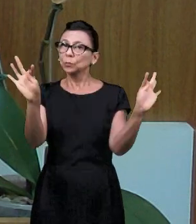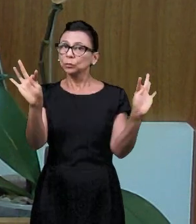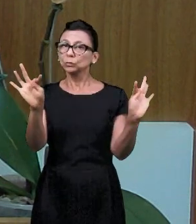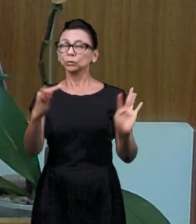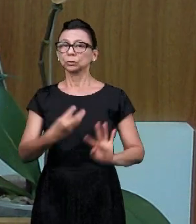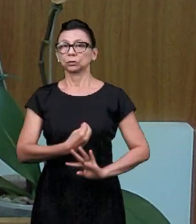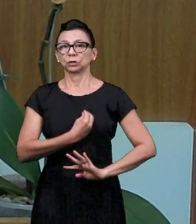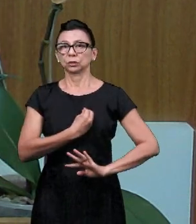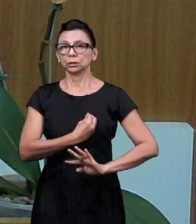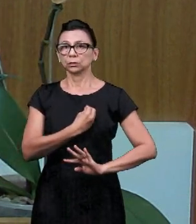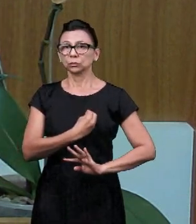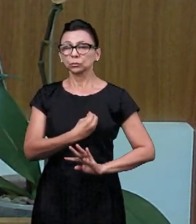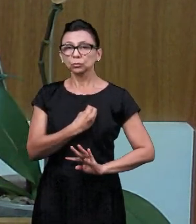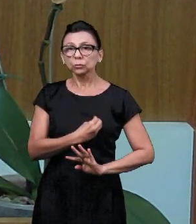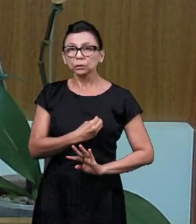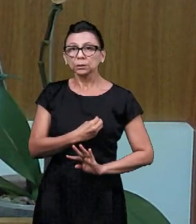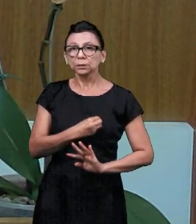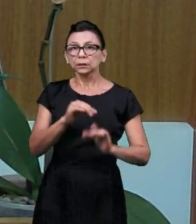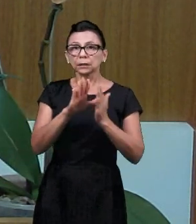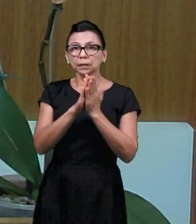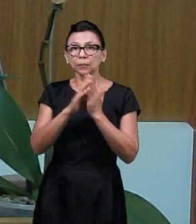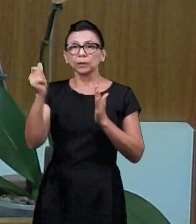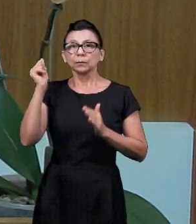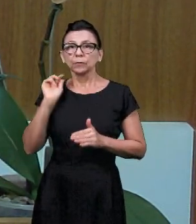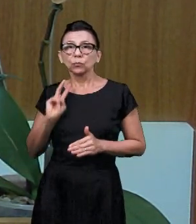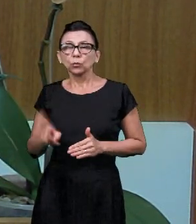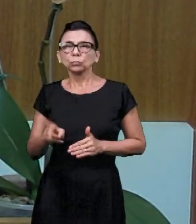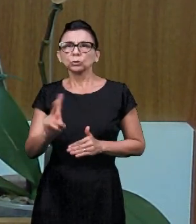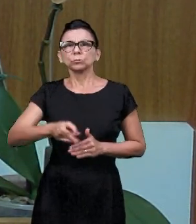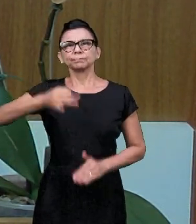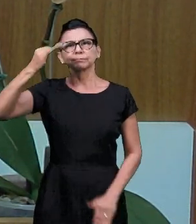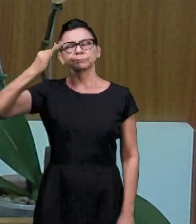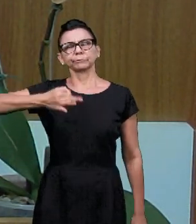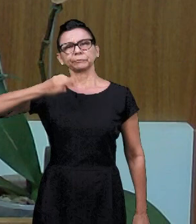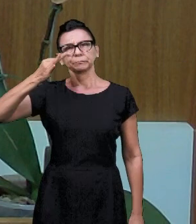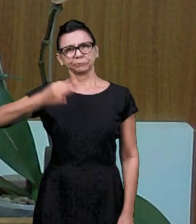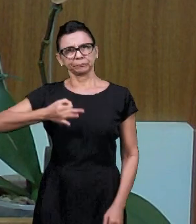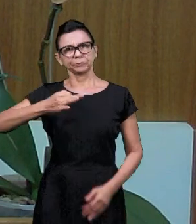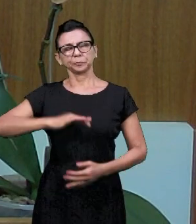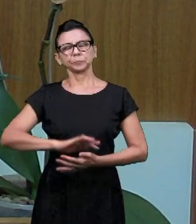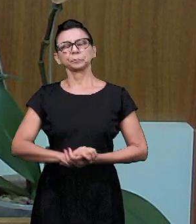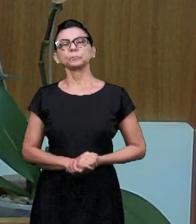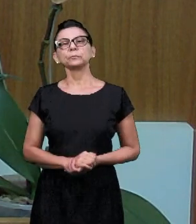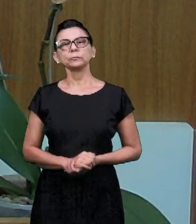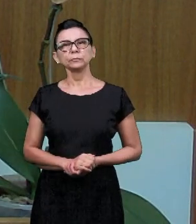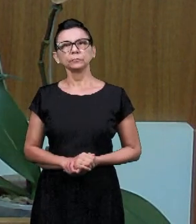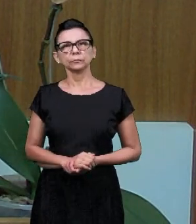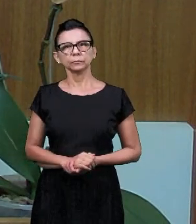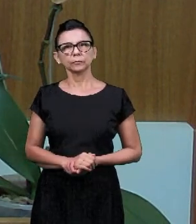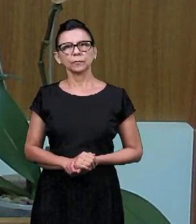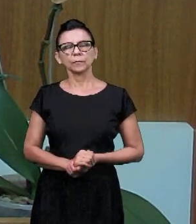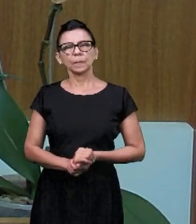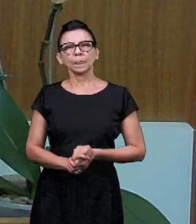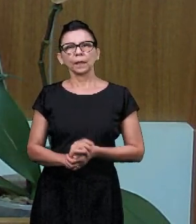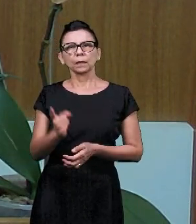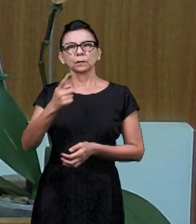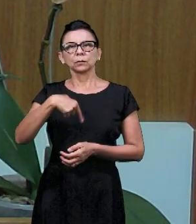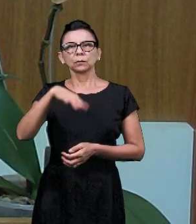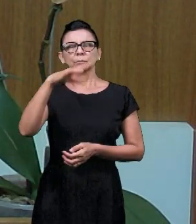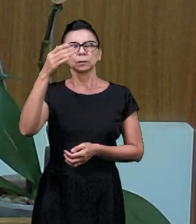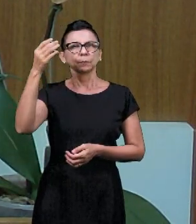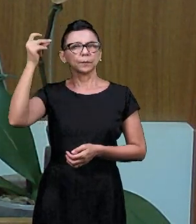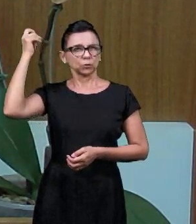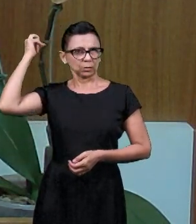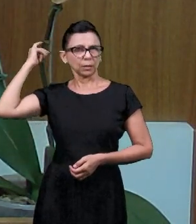parole va rester, nous sommes sûrs. Qu'est-ce qu'il est en train de dire? Le libre examen des Écritures, parce qu'à l'époque du christianisme,